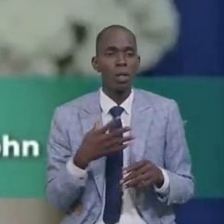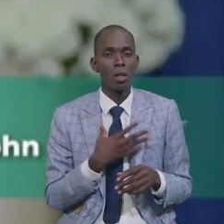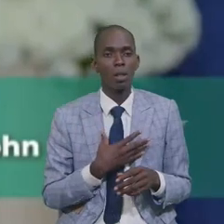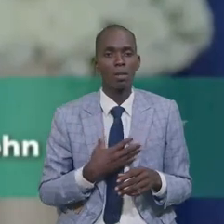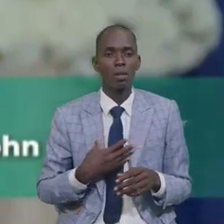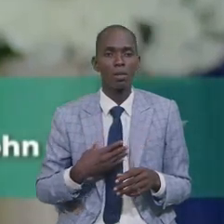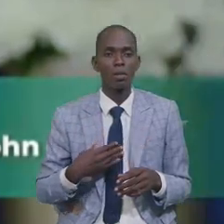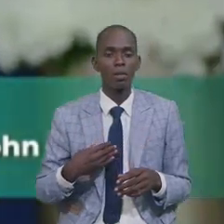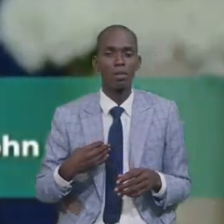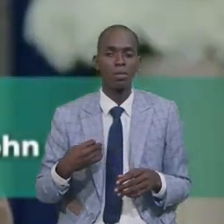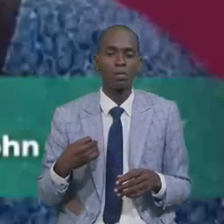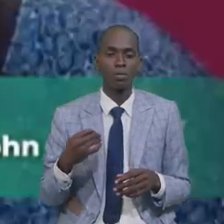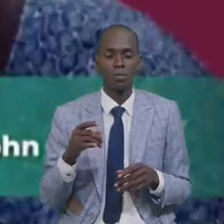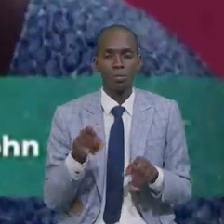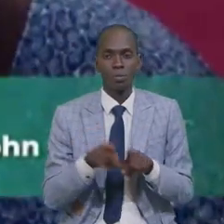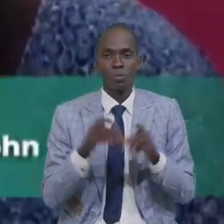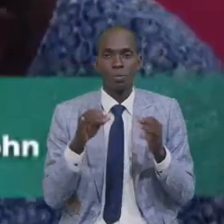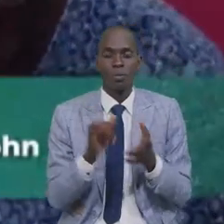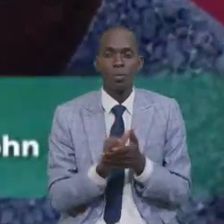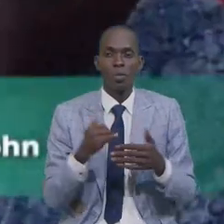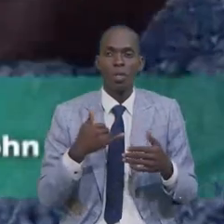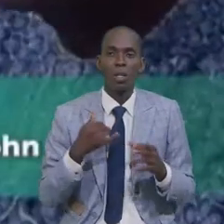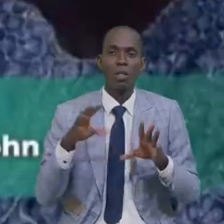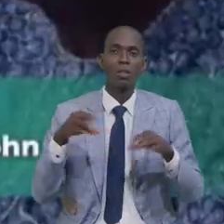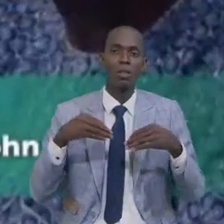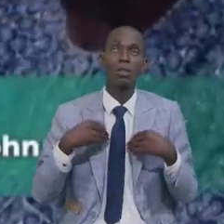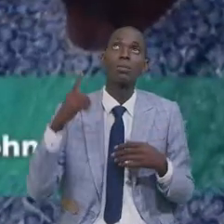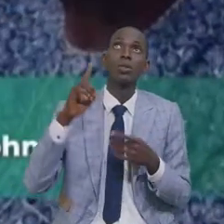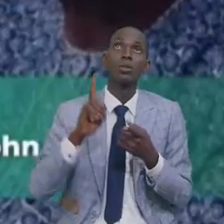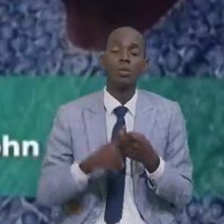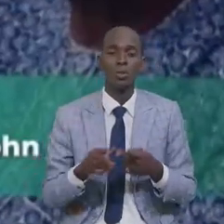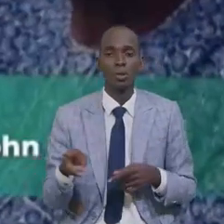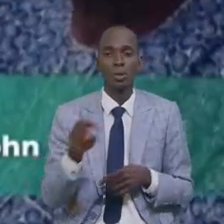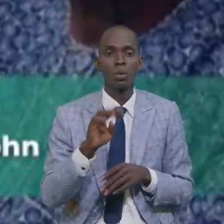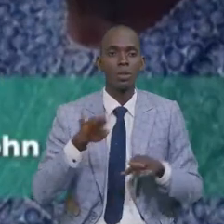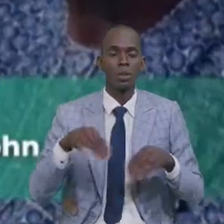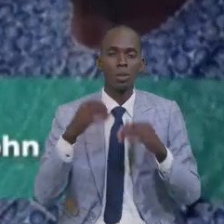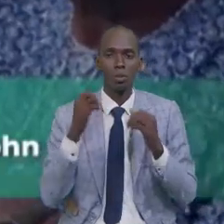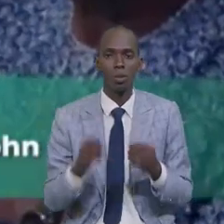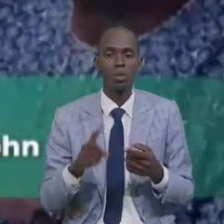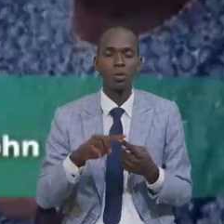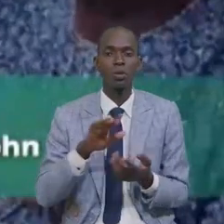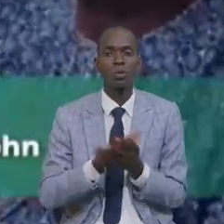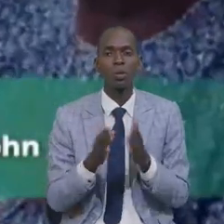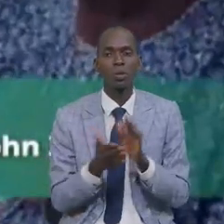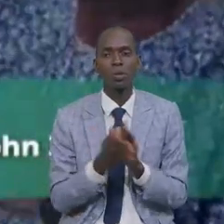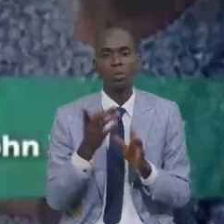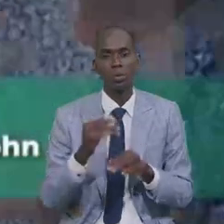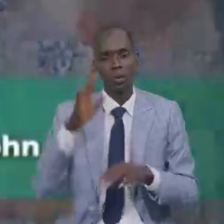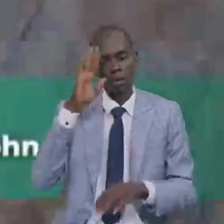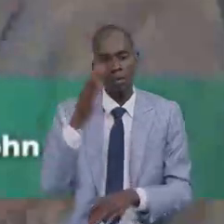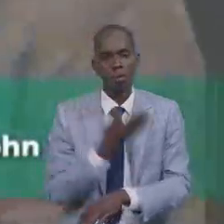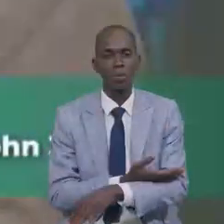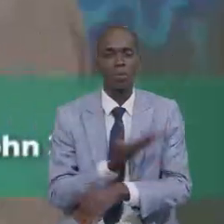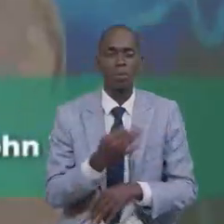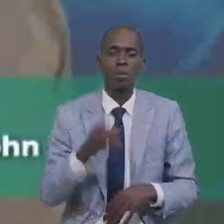qui l'ont reçu, Jean 1, 12, il leur a donné le pouvoir de devenir fils de